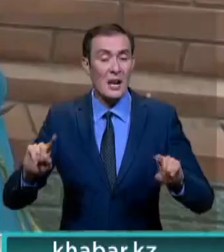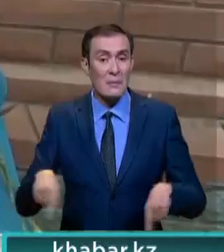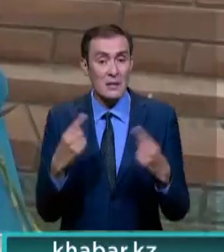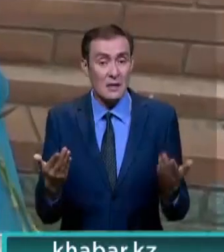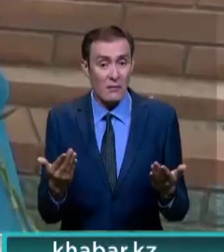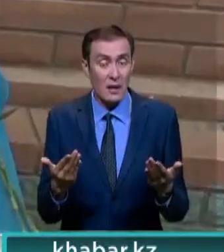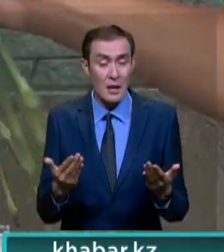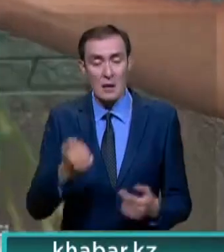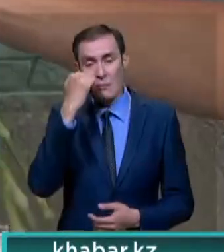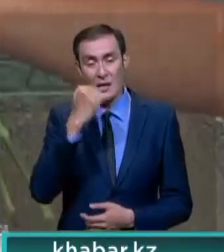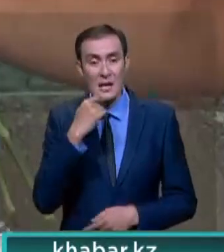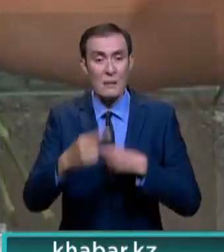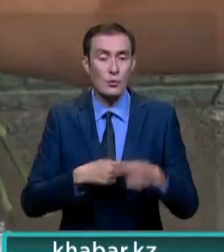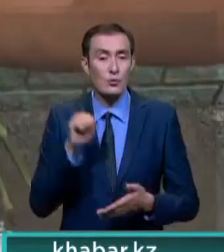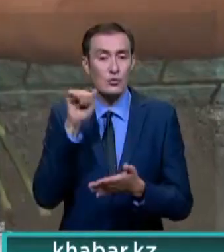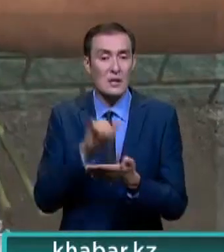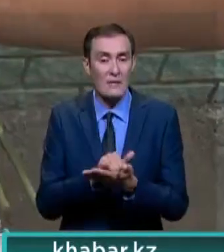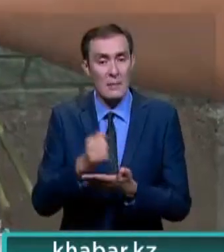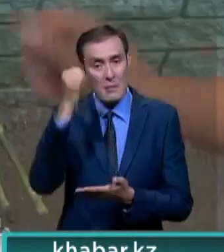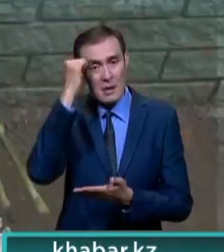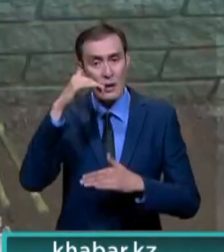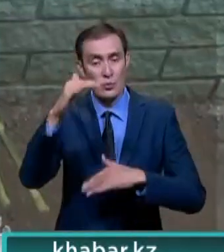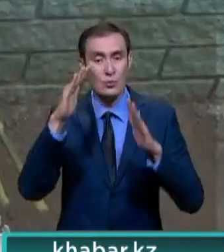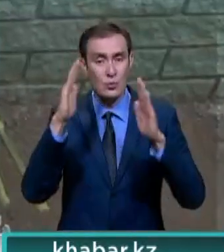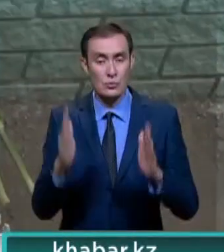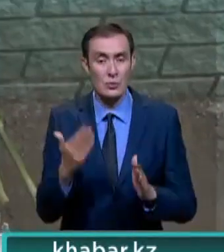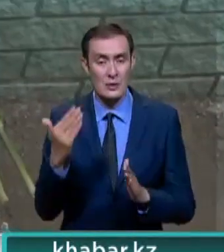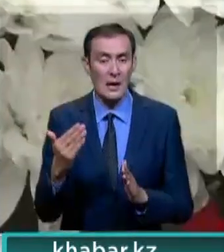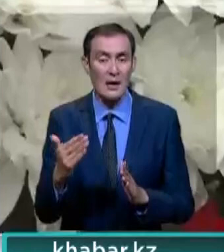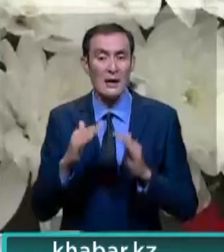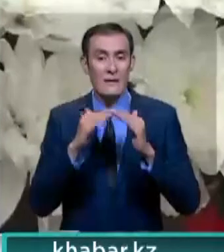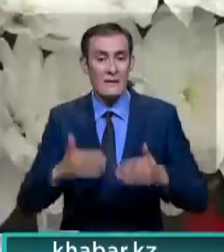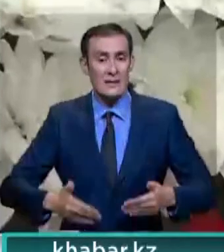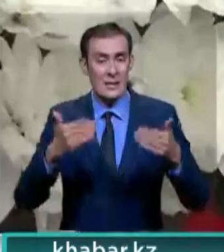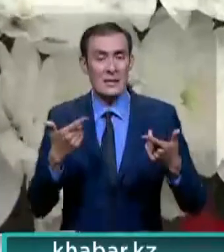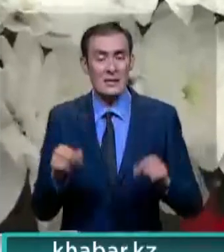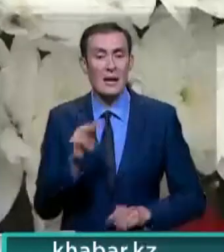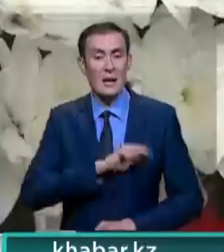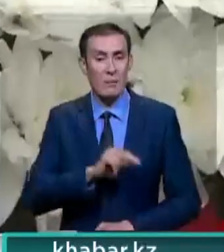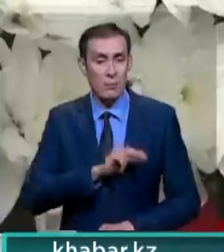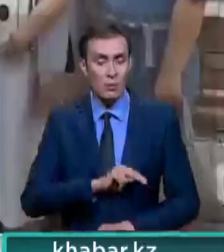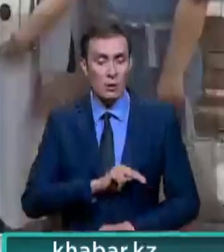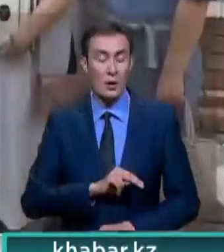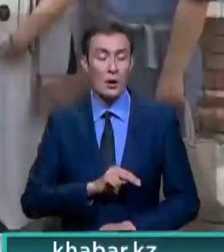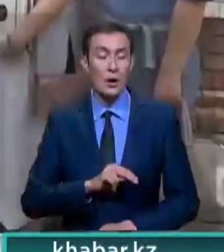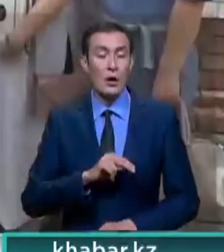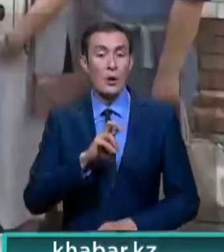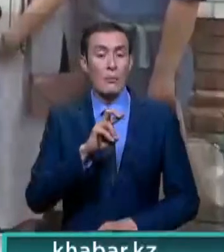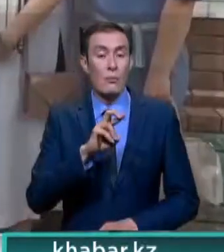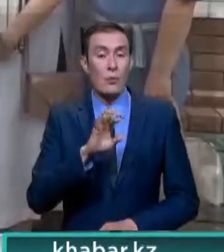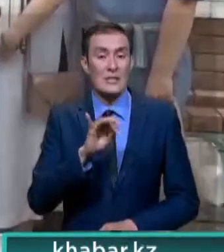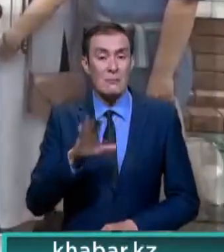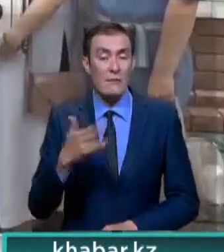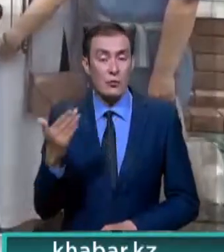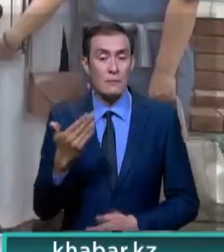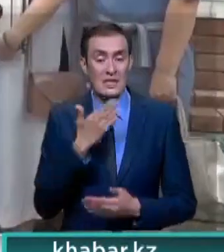реабилитировали. Благодарные потомки установили мемориальную доску на фасаде здания, где работал Бузыкен Ускенбаев. Последние